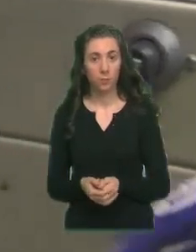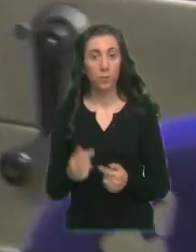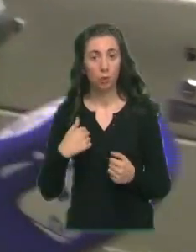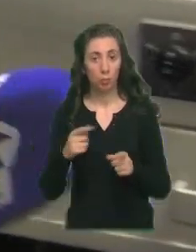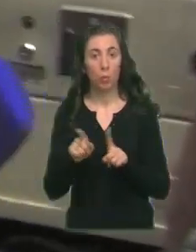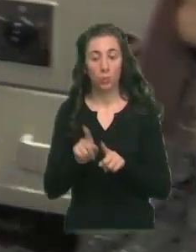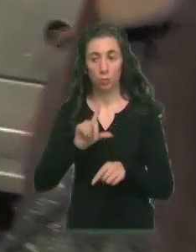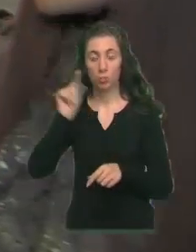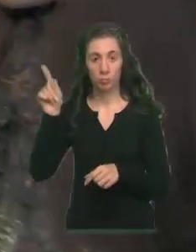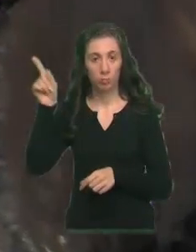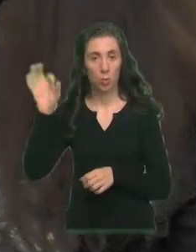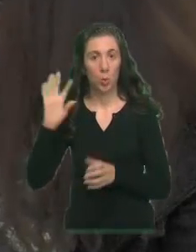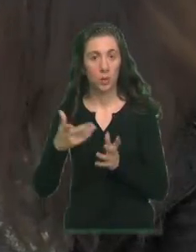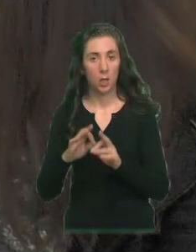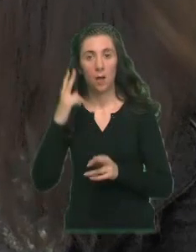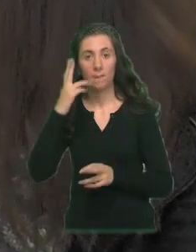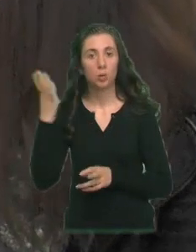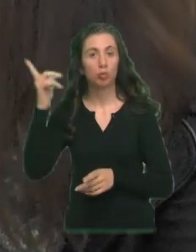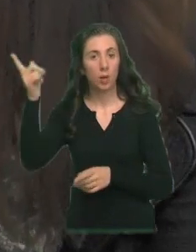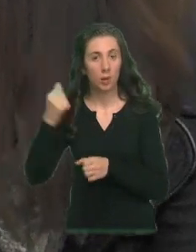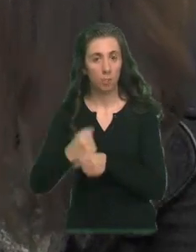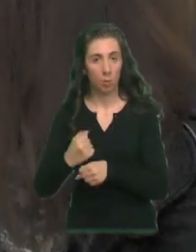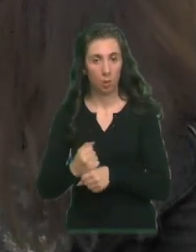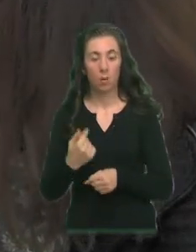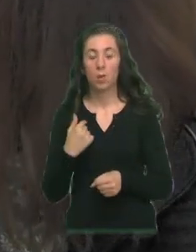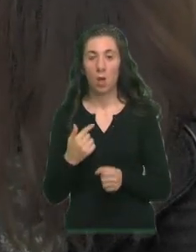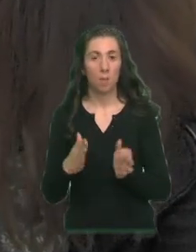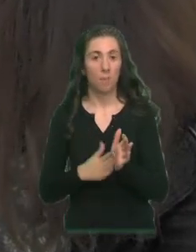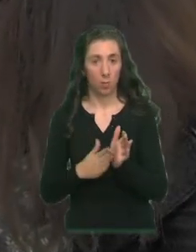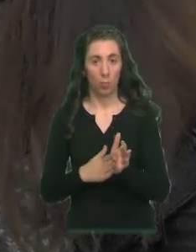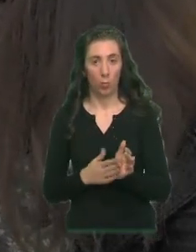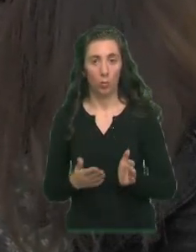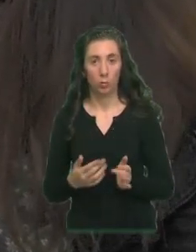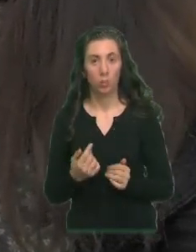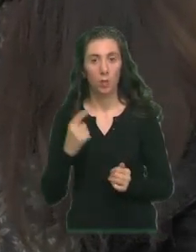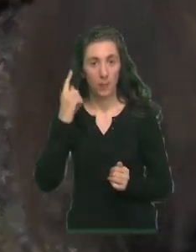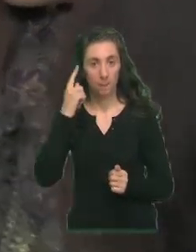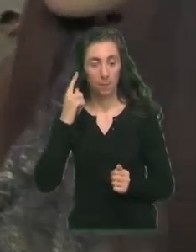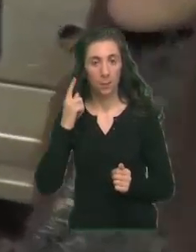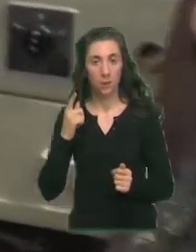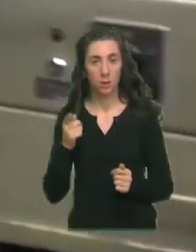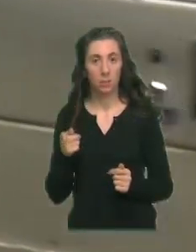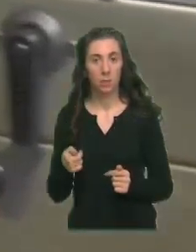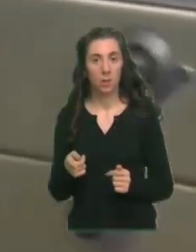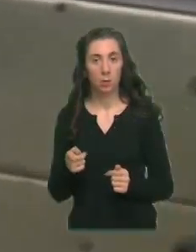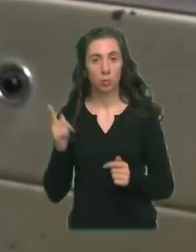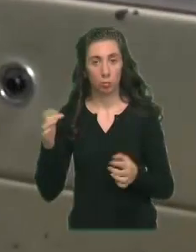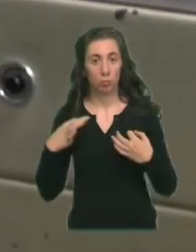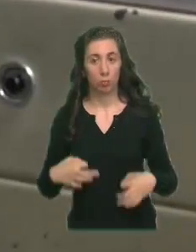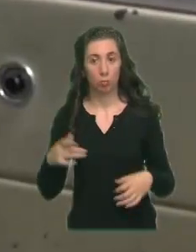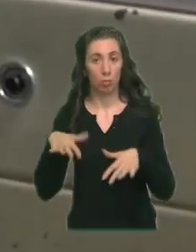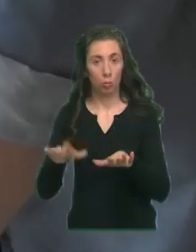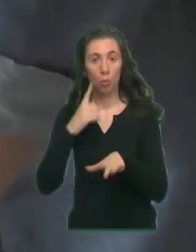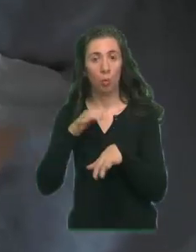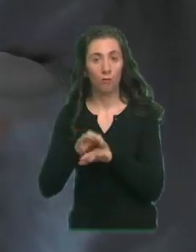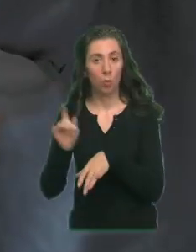Onda ćemo i mi otići malo u Ozanu da vidimo što oni tamo rade. Ja vam svakako preporučujem, jer mislim da su ovi stručni